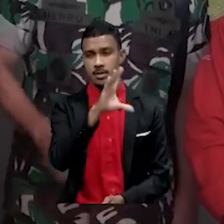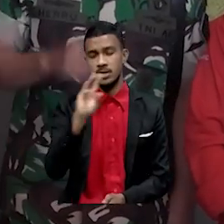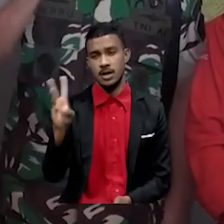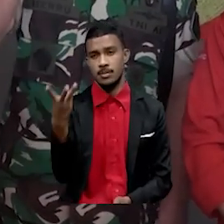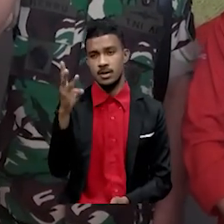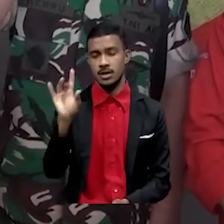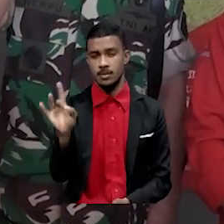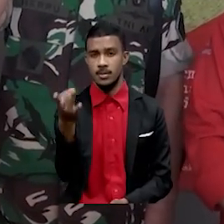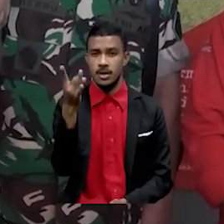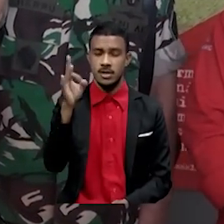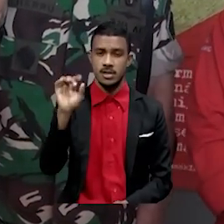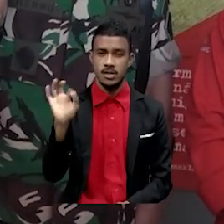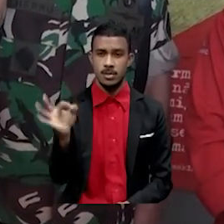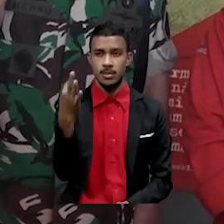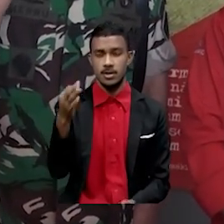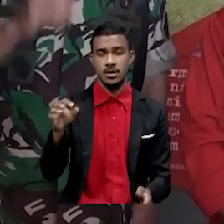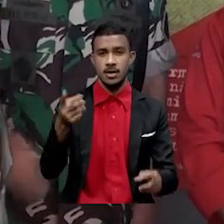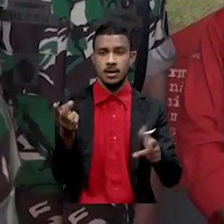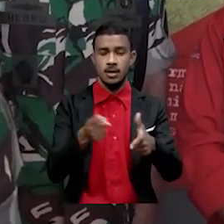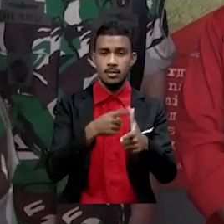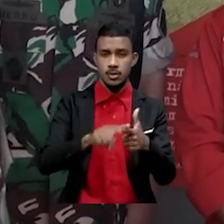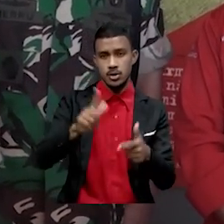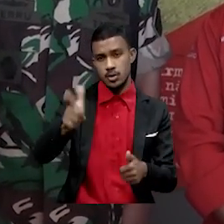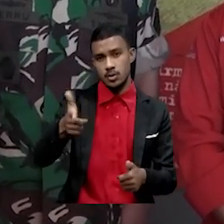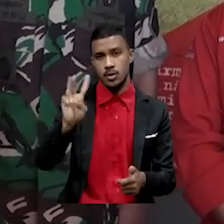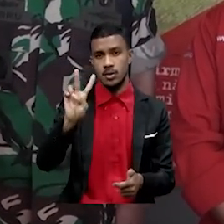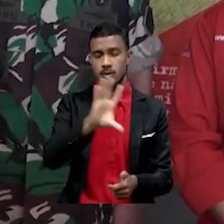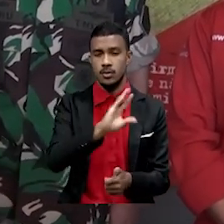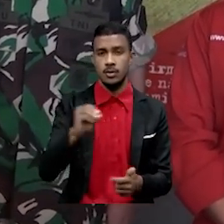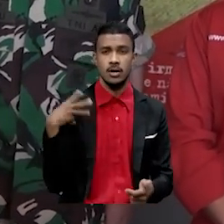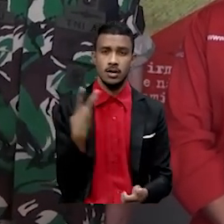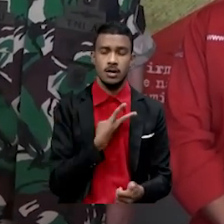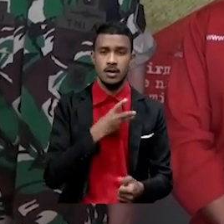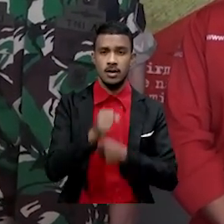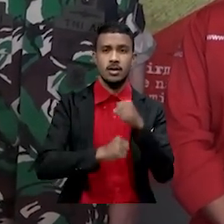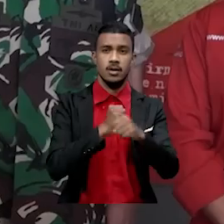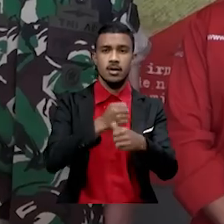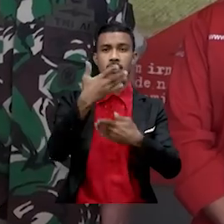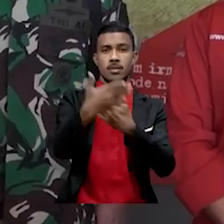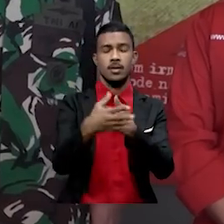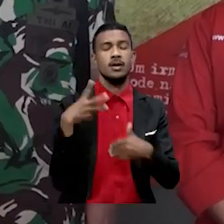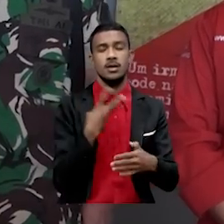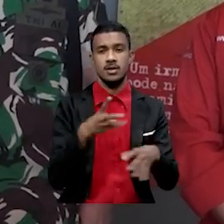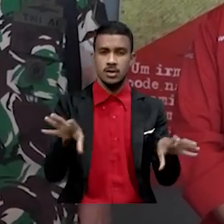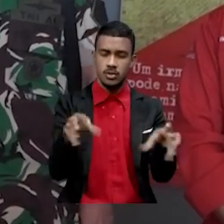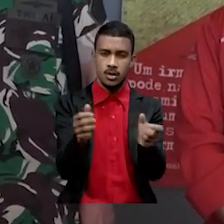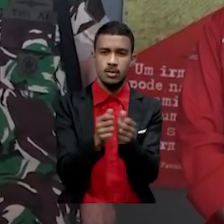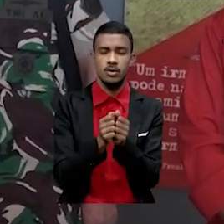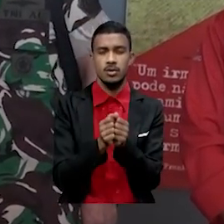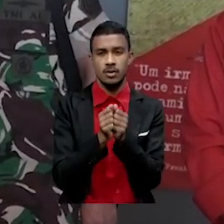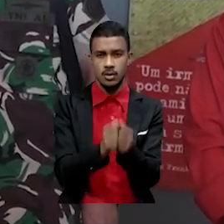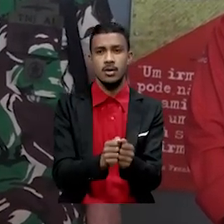19 12 tahun depan Kami sudah sepakat dengan general kita harus lebih banyak lagi dan itu